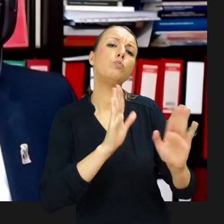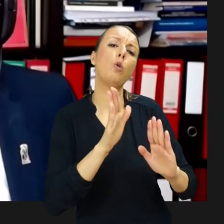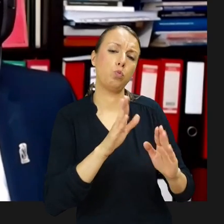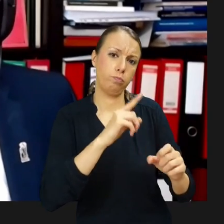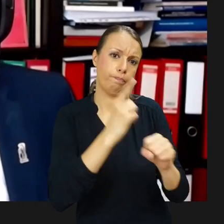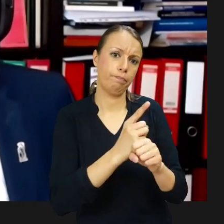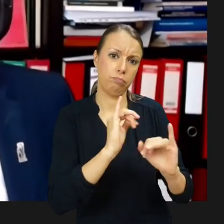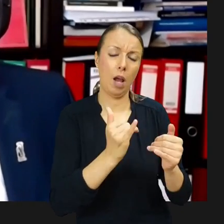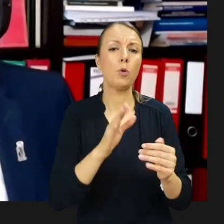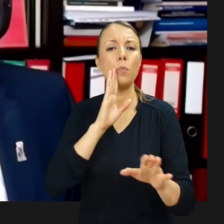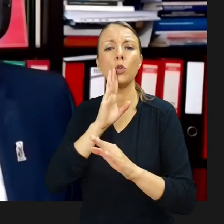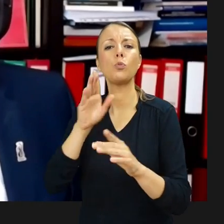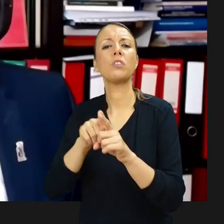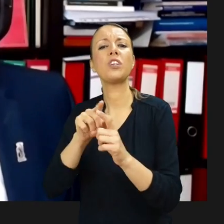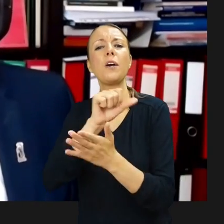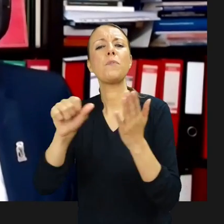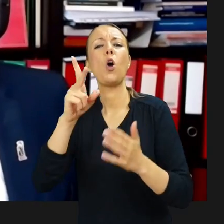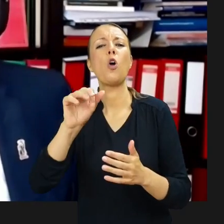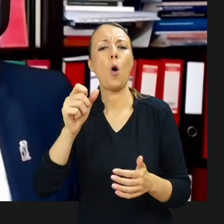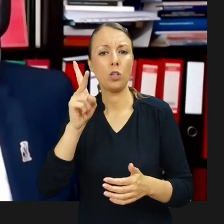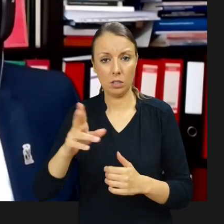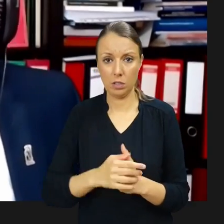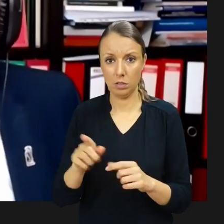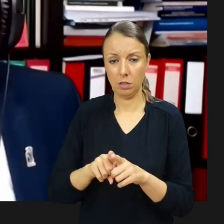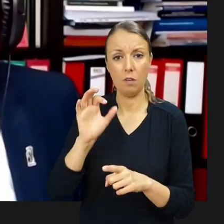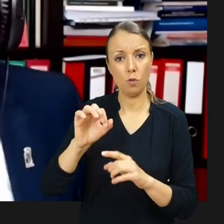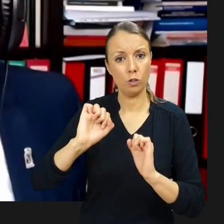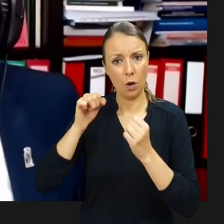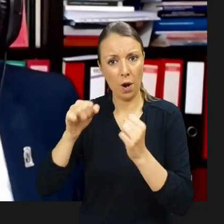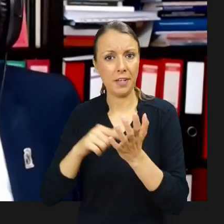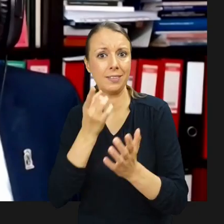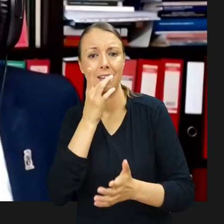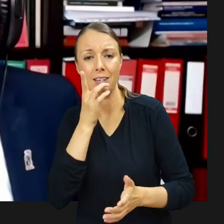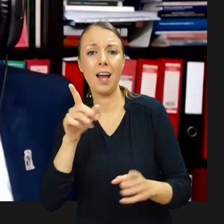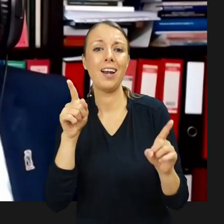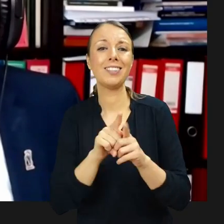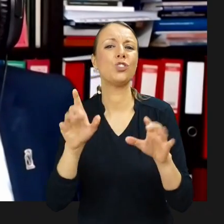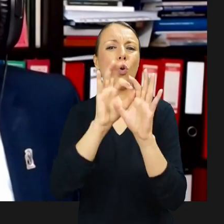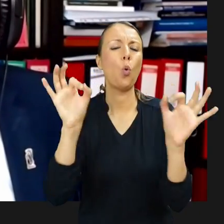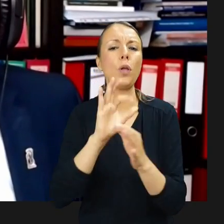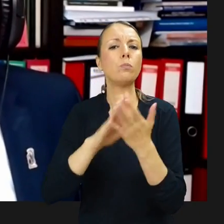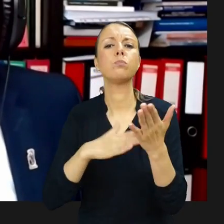samą działanie, samą czynność komornika, ale skarżymy też